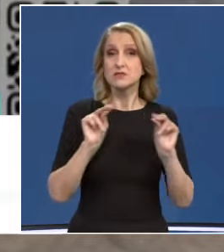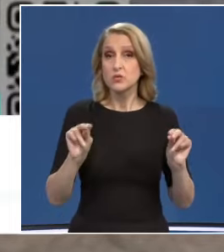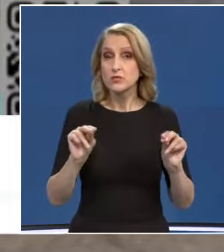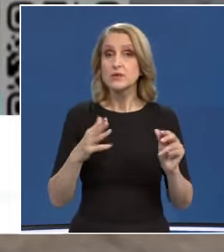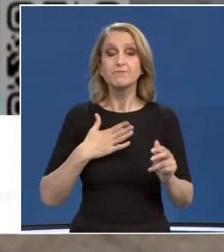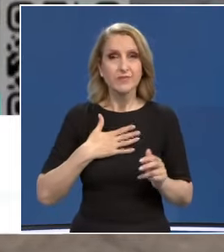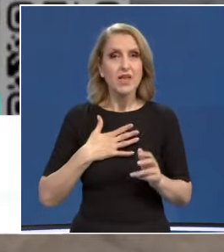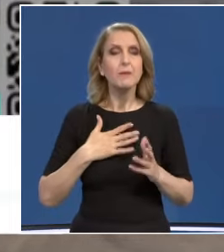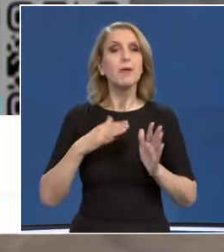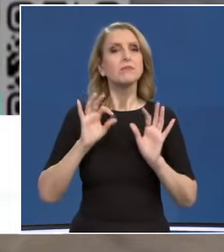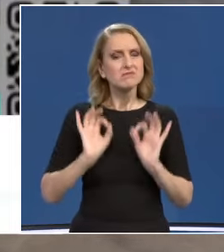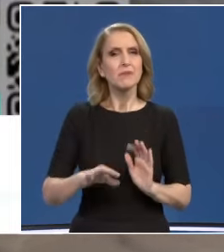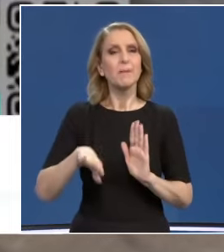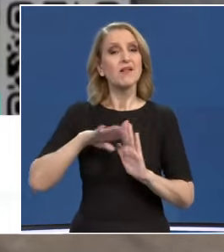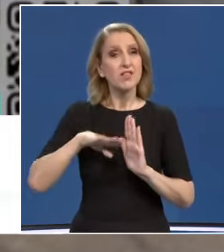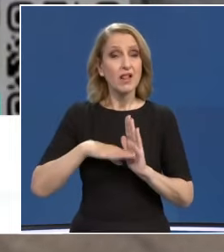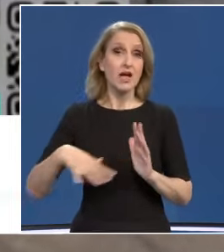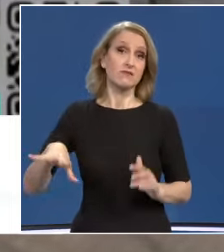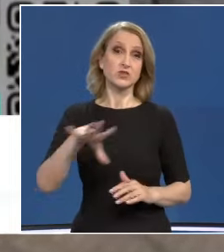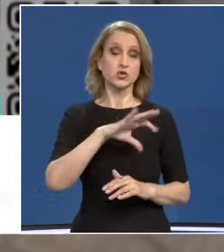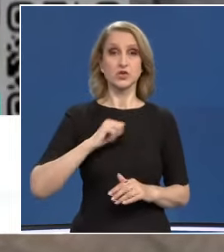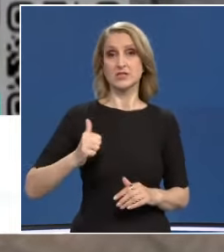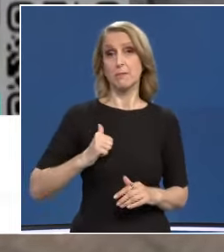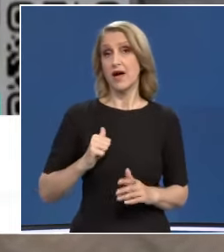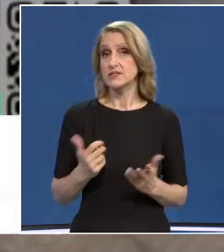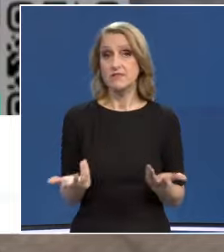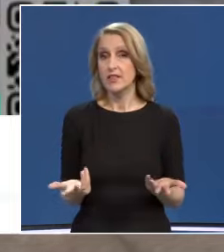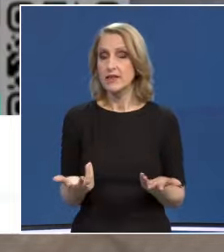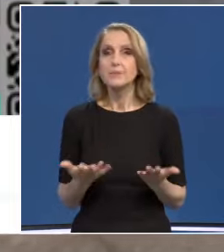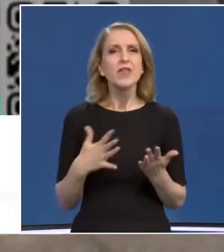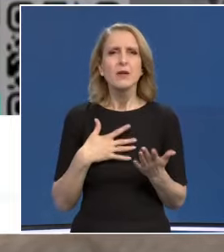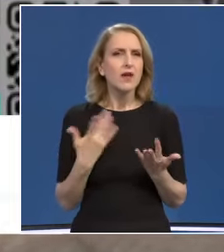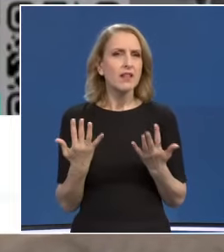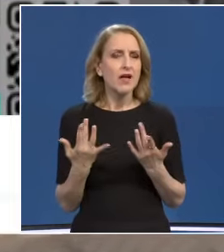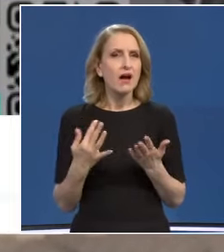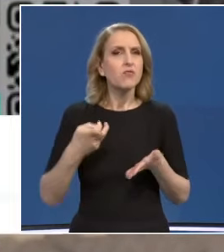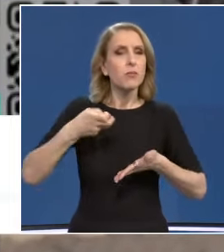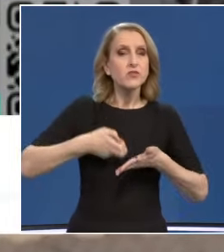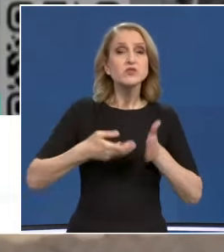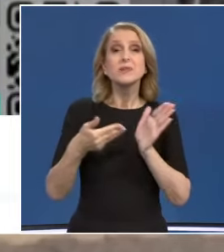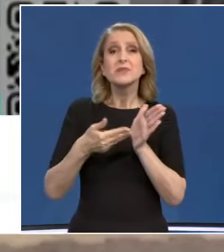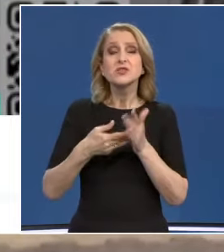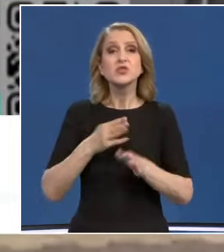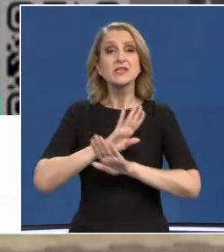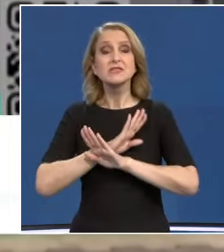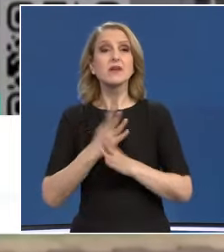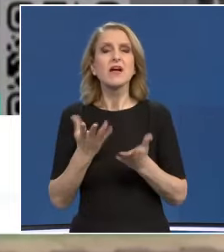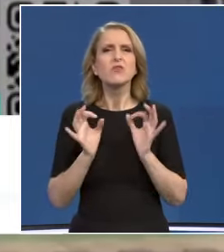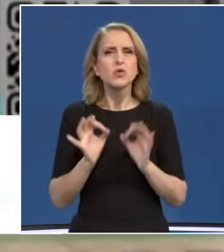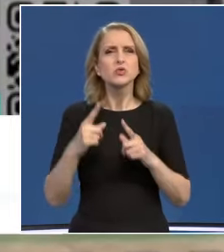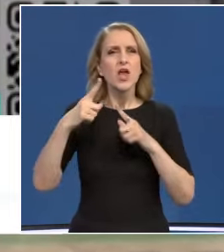съществува определен набор от правила, които сега всички спазват. Има ли вече потвърждение, че причината за смъртта е тромб?